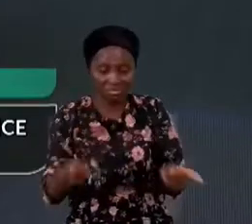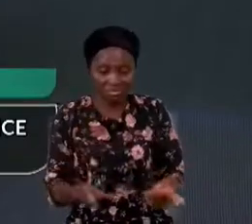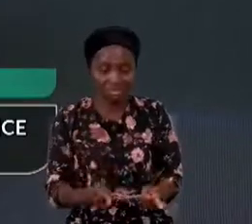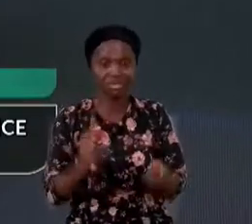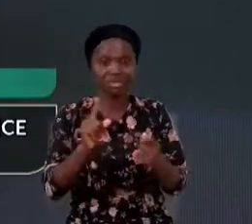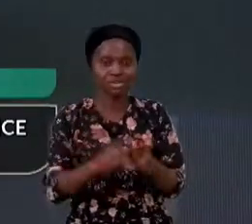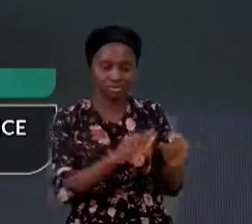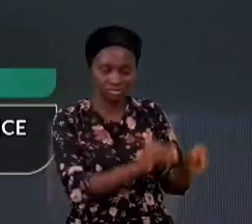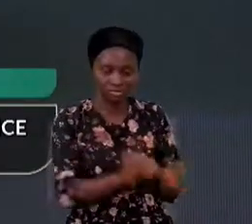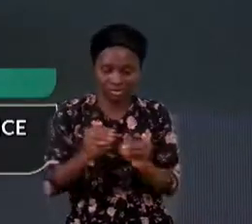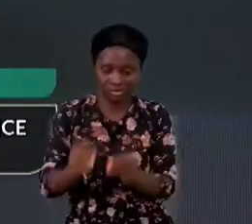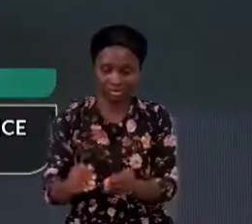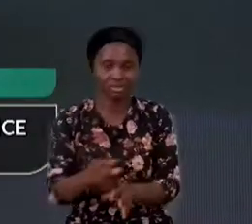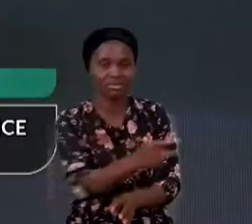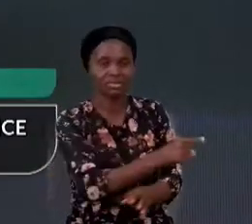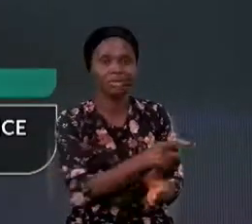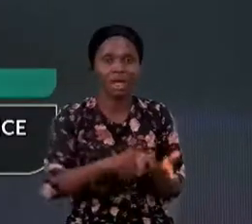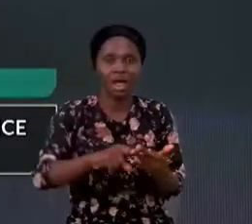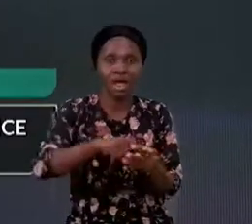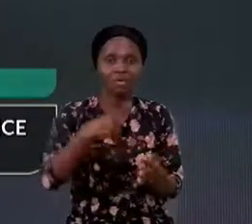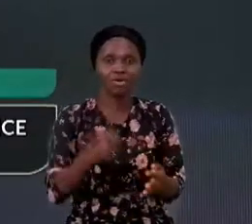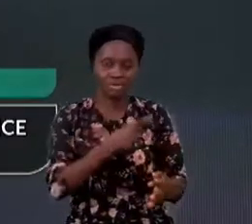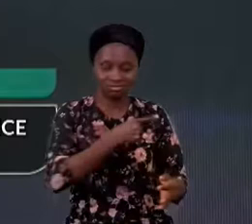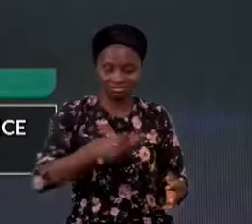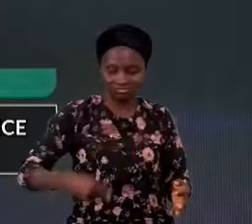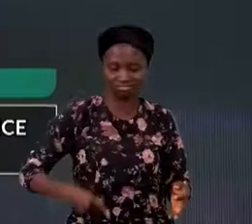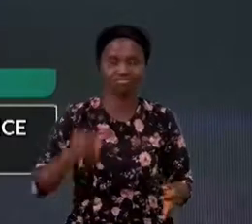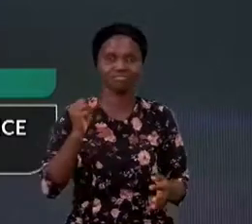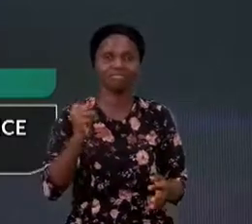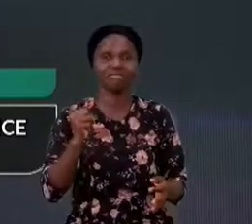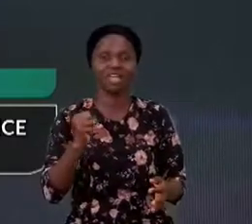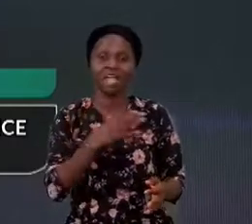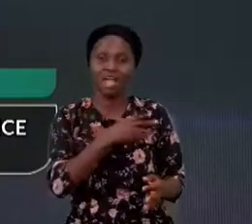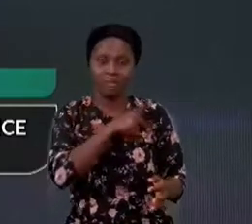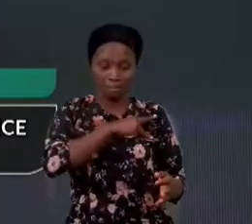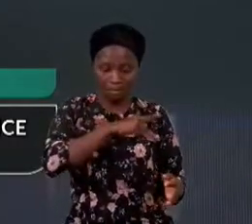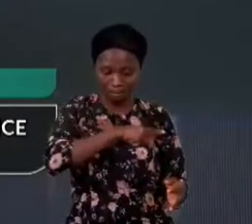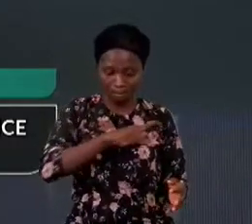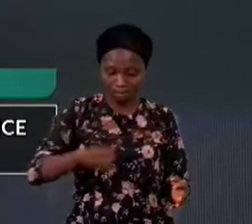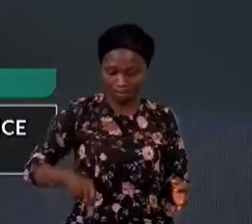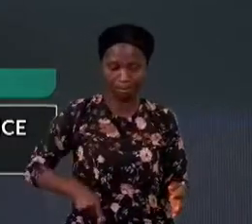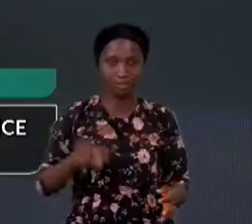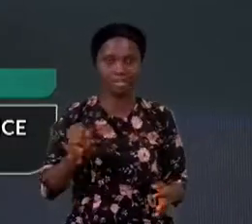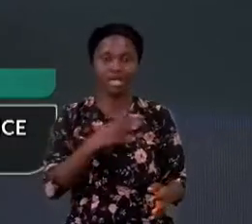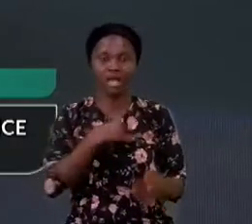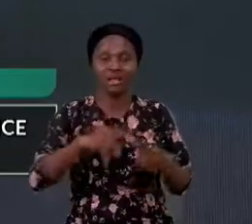en partage un trône de gloire, car à l'Éternel sont les colonnes de la terre, et